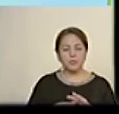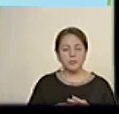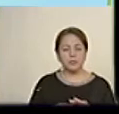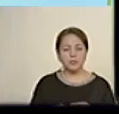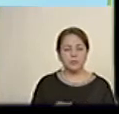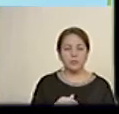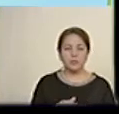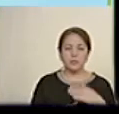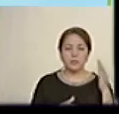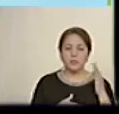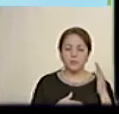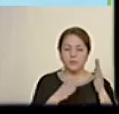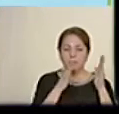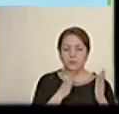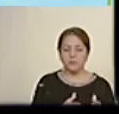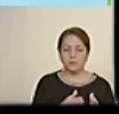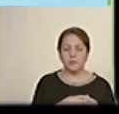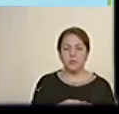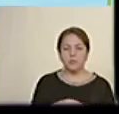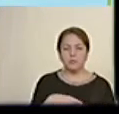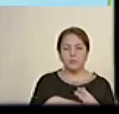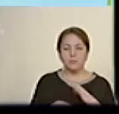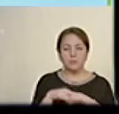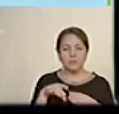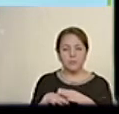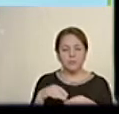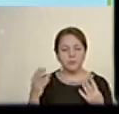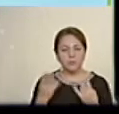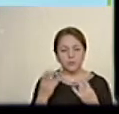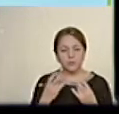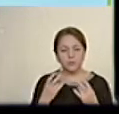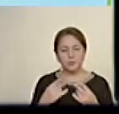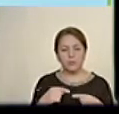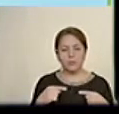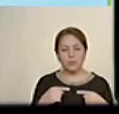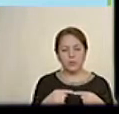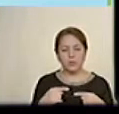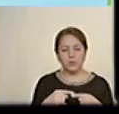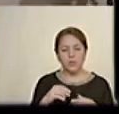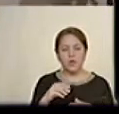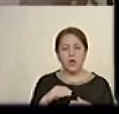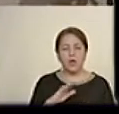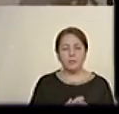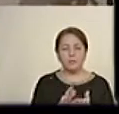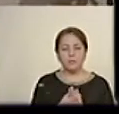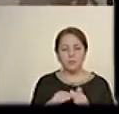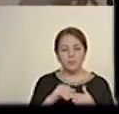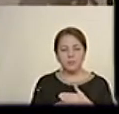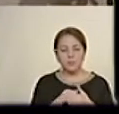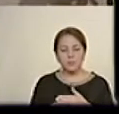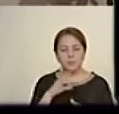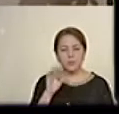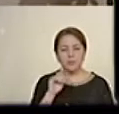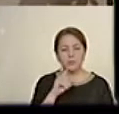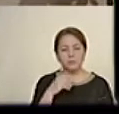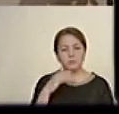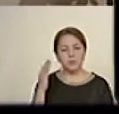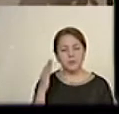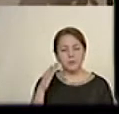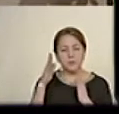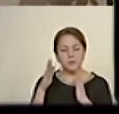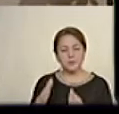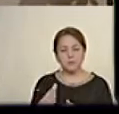подберите соответствующие по значению обстоятельства причины из правого столбца.